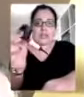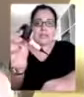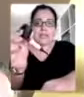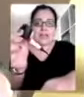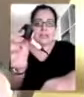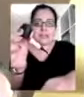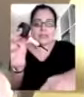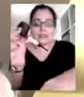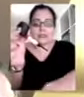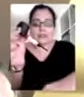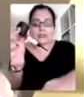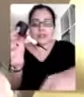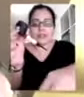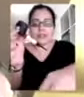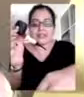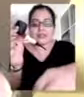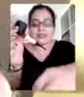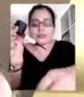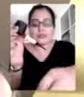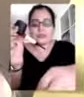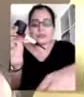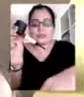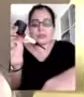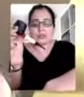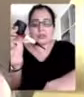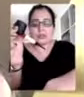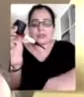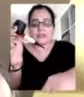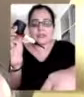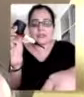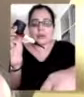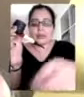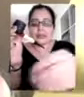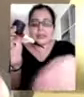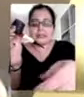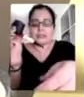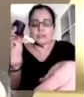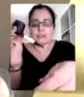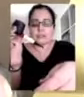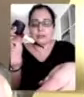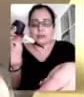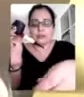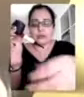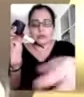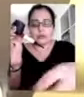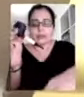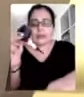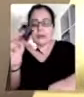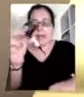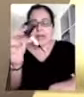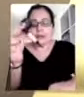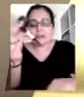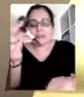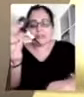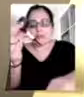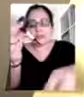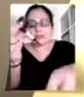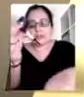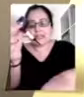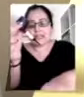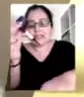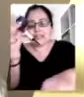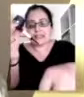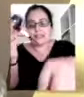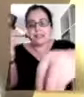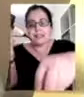olduğu için ben ağzına kadar dolduracağım. Herkes yok üç adam yok bilmem ne vesaire diyor. Onlar da mümkün. O da tamam. Ama ben yeni bir